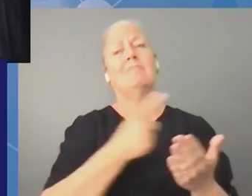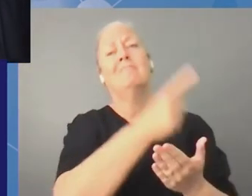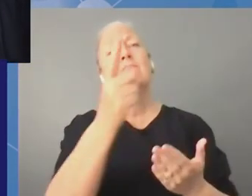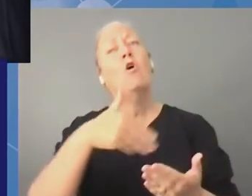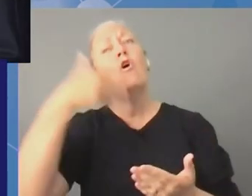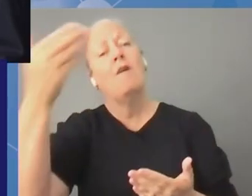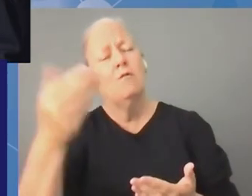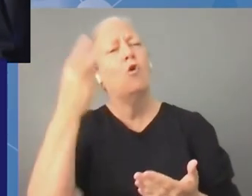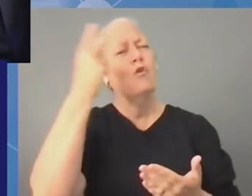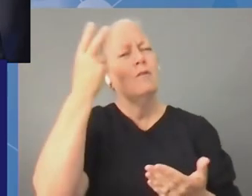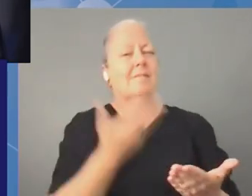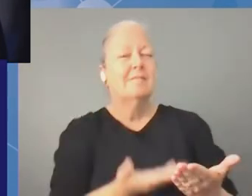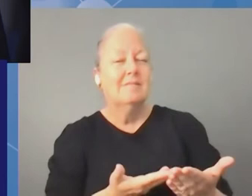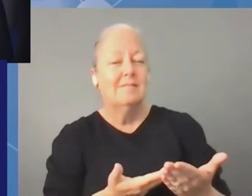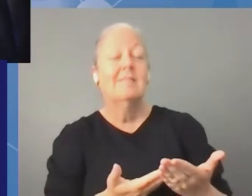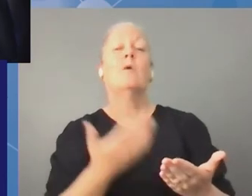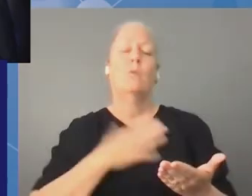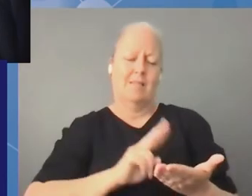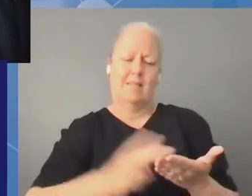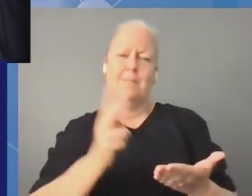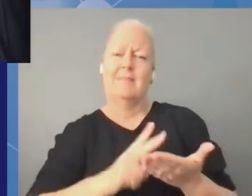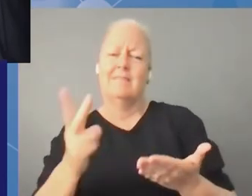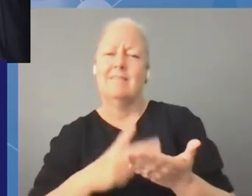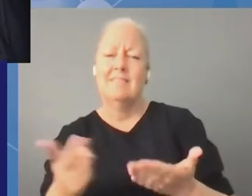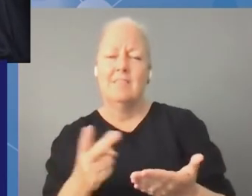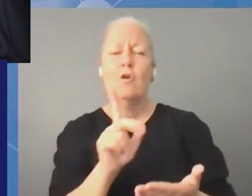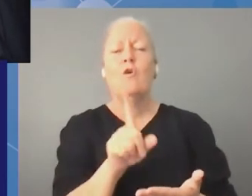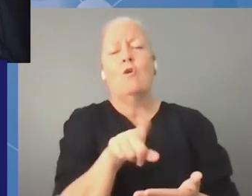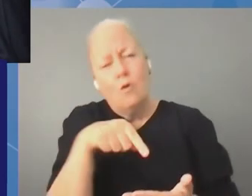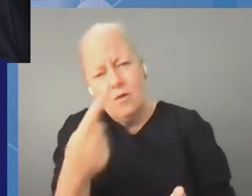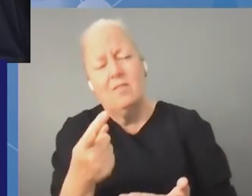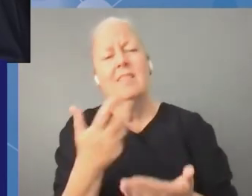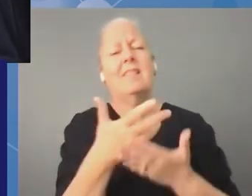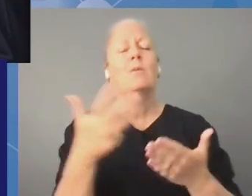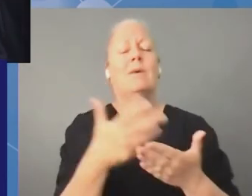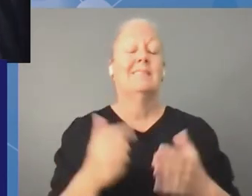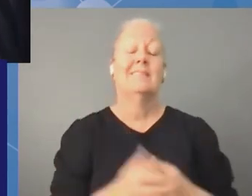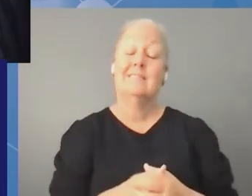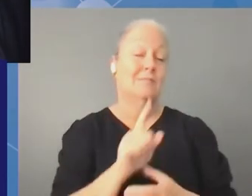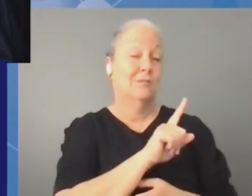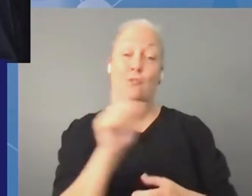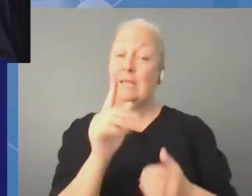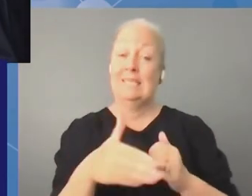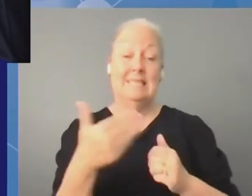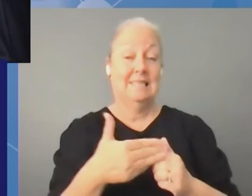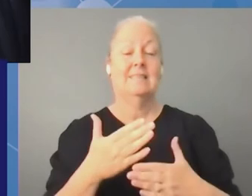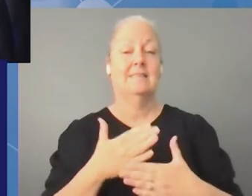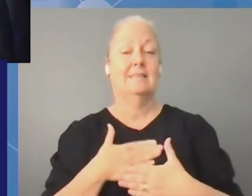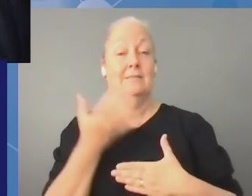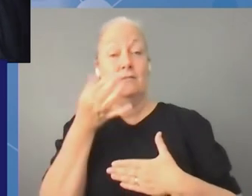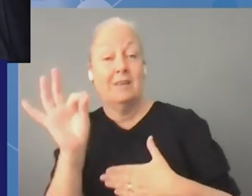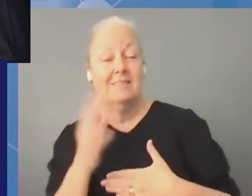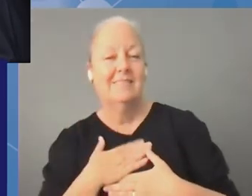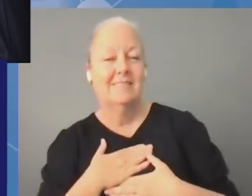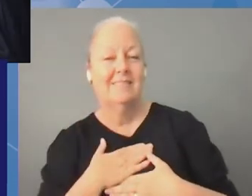吧。我知道这个都不是很容易的吧。第二点，我们